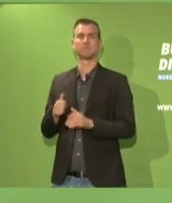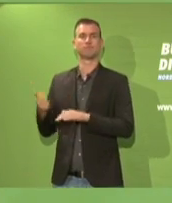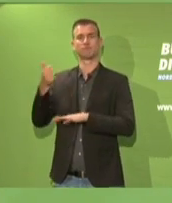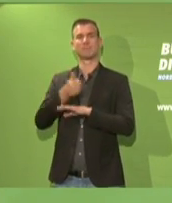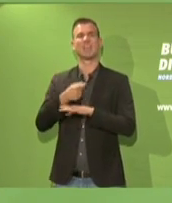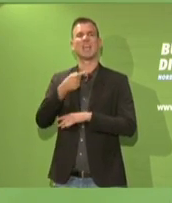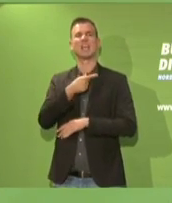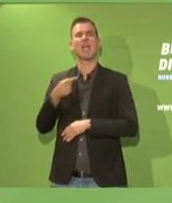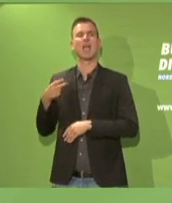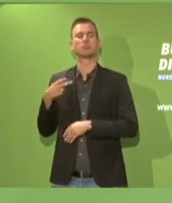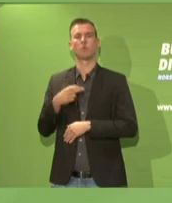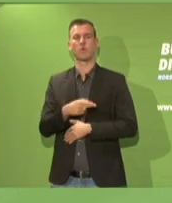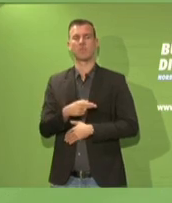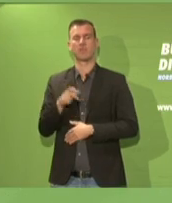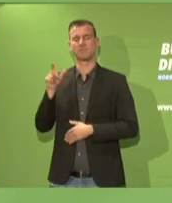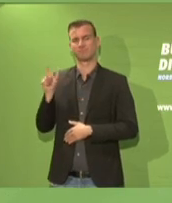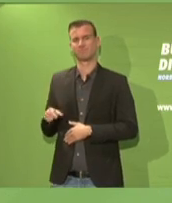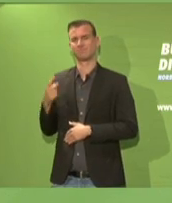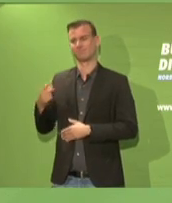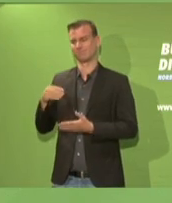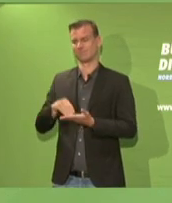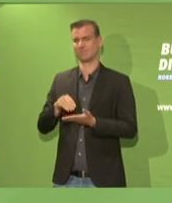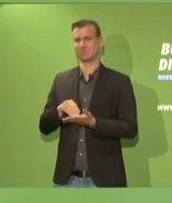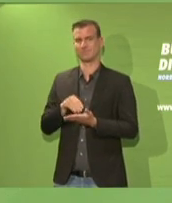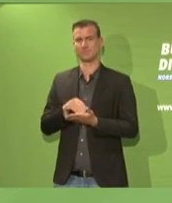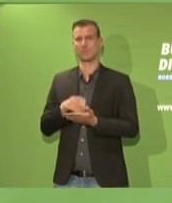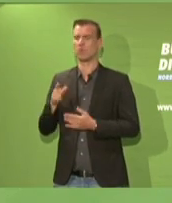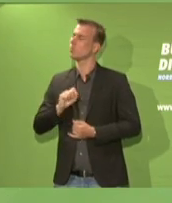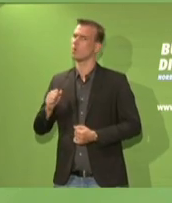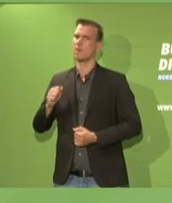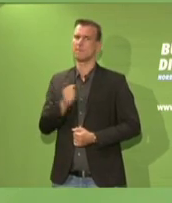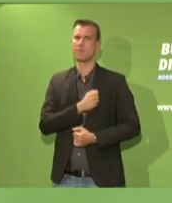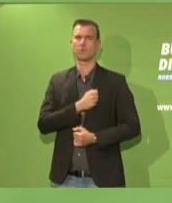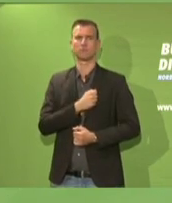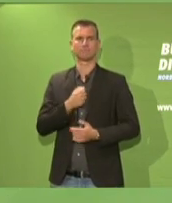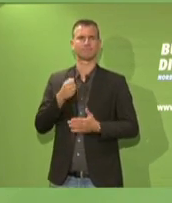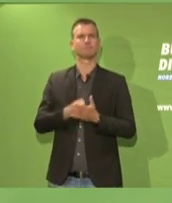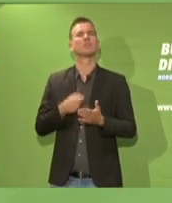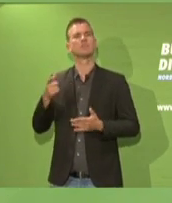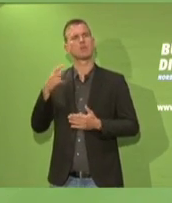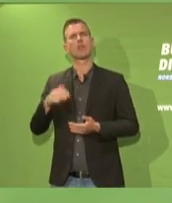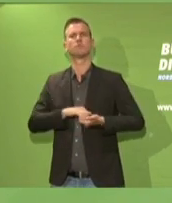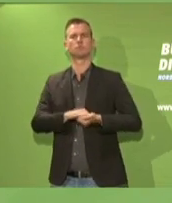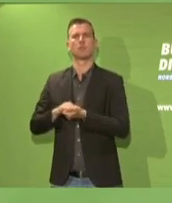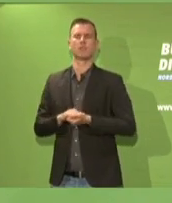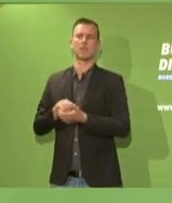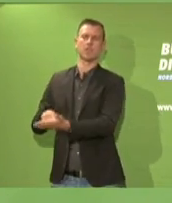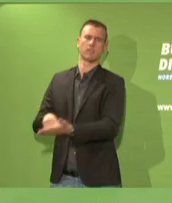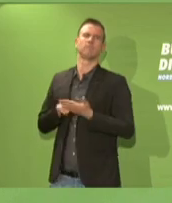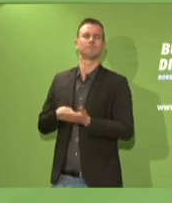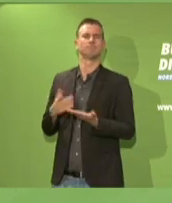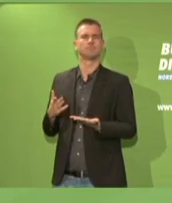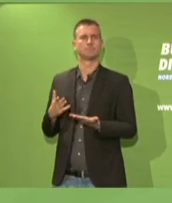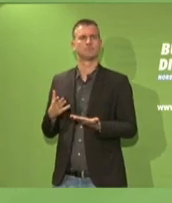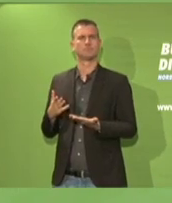Gerhard Schröder. Und die haben einen ganz mutigen Beitrag gemacht. Sie haben Solidarität gezeigt mit uns und haben gedacht, wir